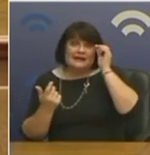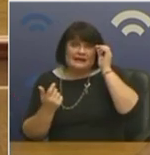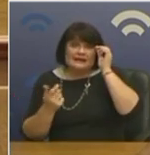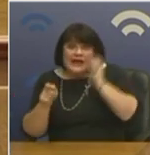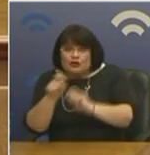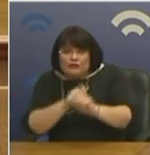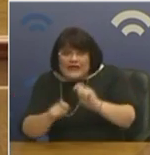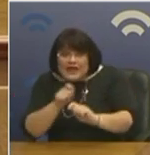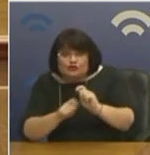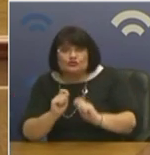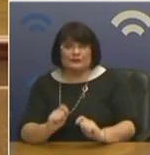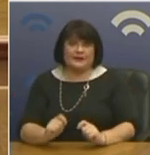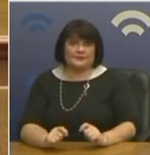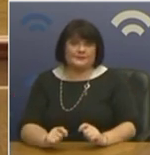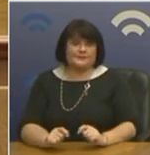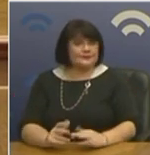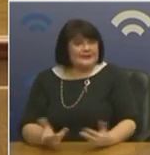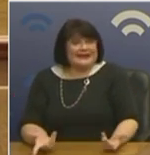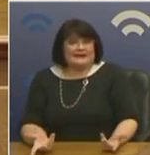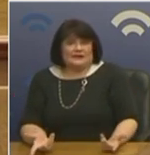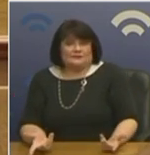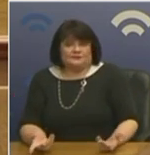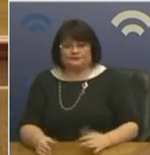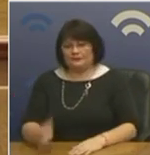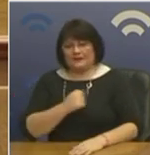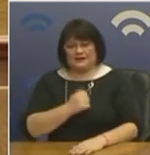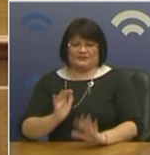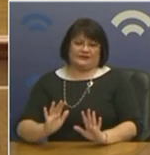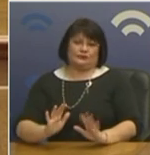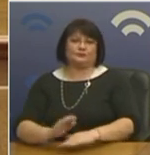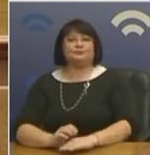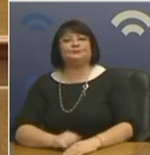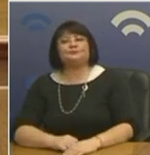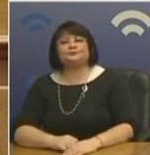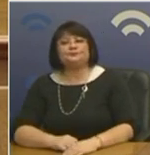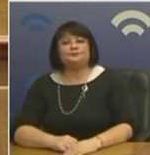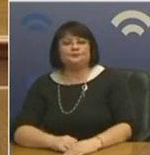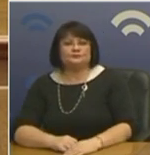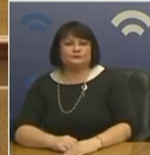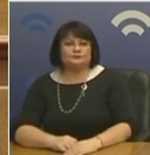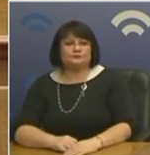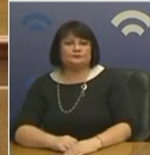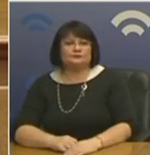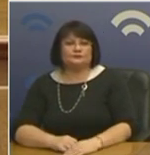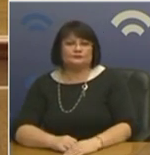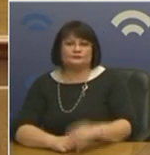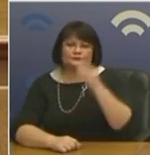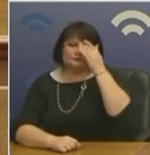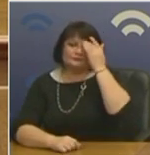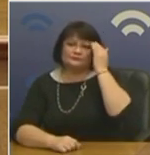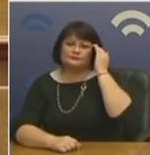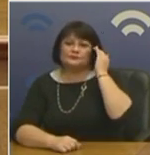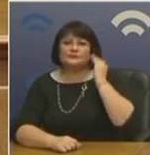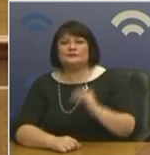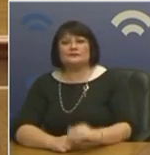όμως. Όχι γιατί έτσι θεωρώ ή έτσι πιστεύω. Λοιπόν, για την αναθεώρηση συντάγματος δεν θέλω να